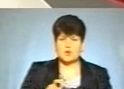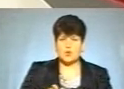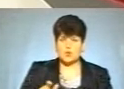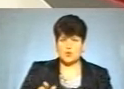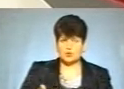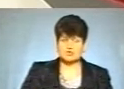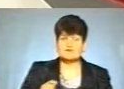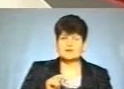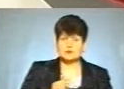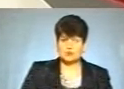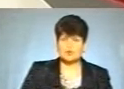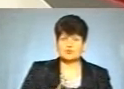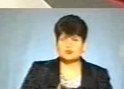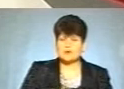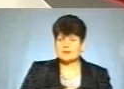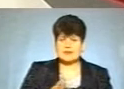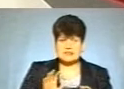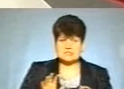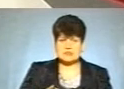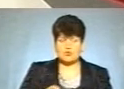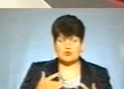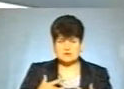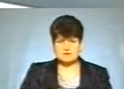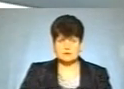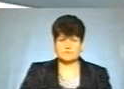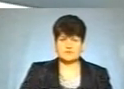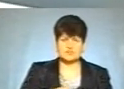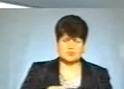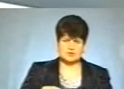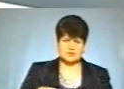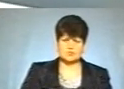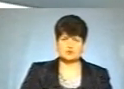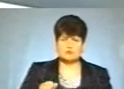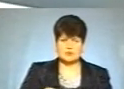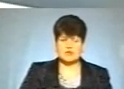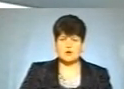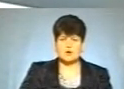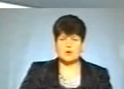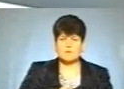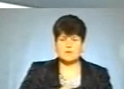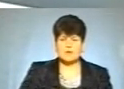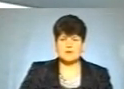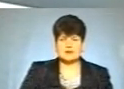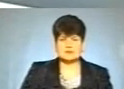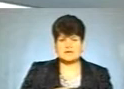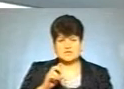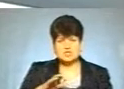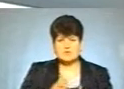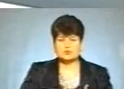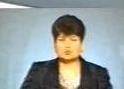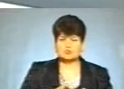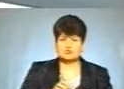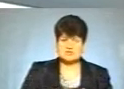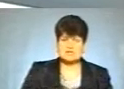від того, щоб так, десь незаконне звільнення, таке інше, щоб могли опиратися на державу, на службу зайнятості, на вас,